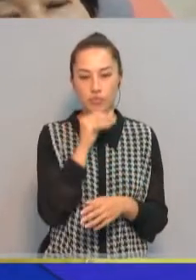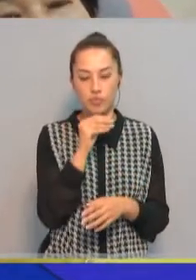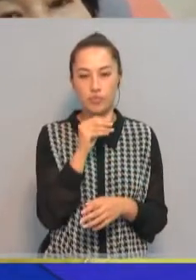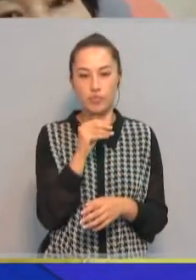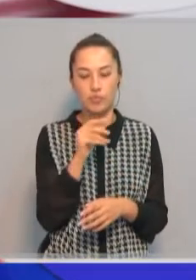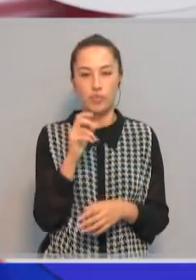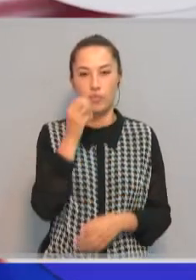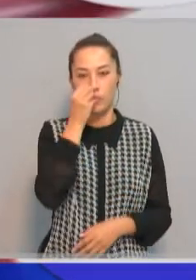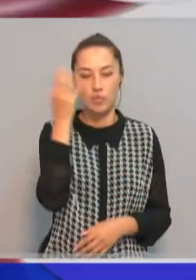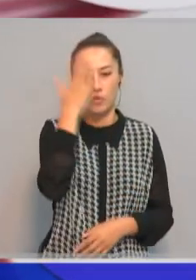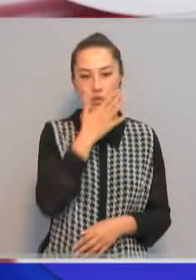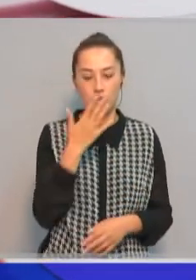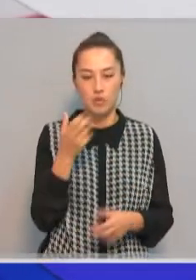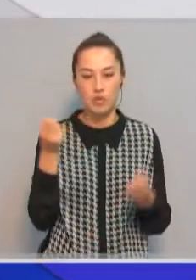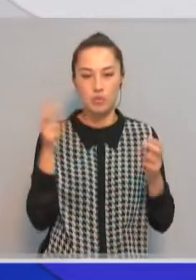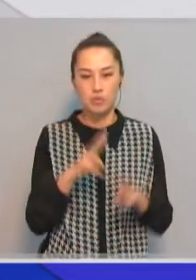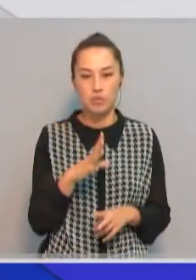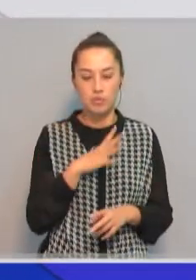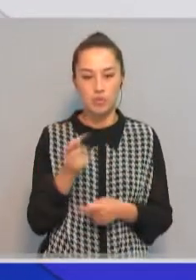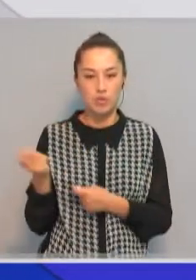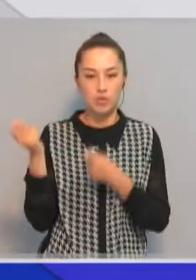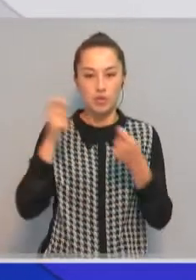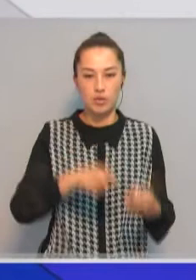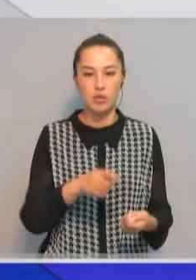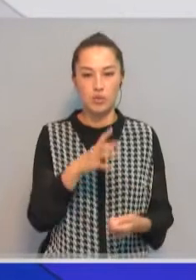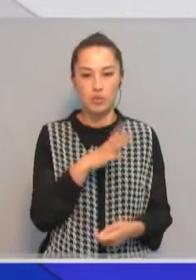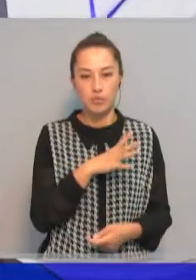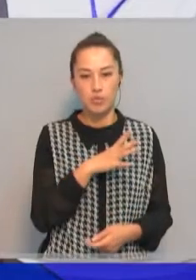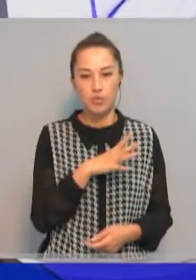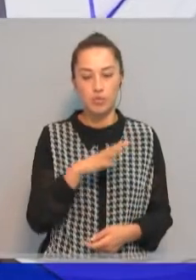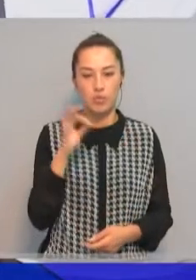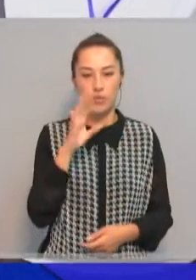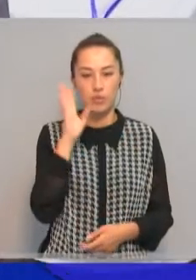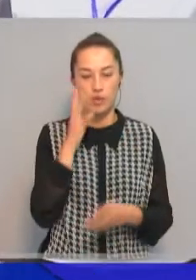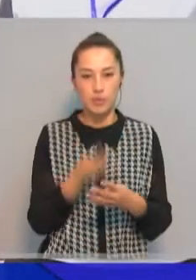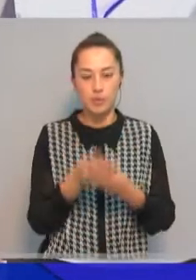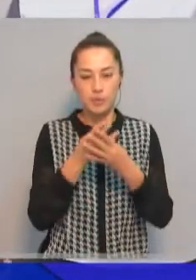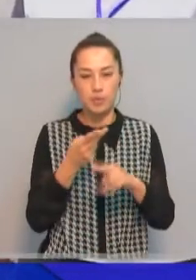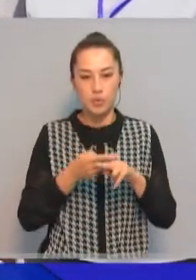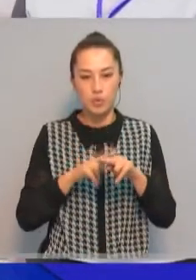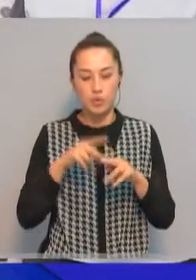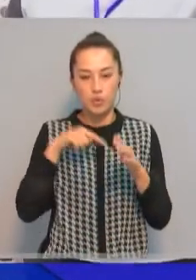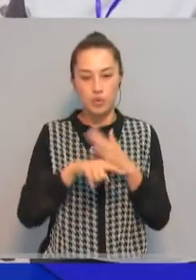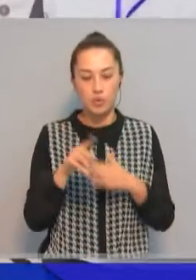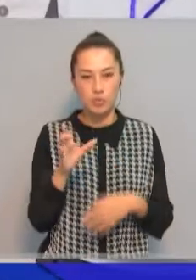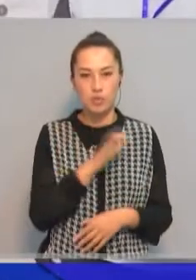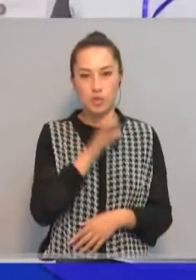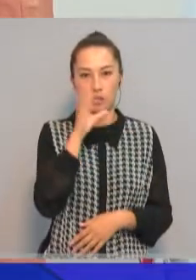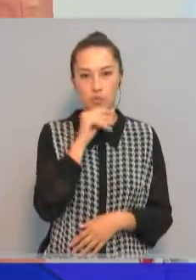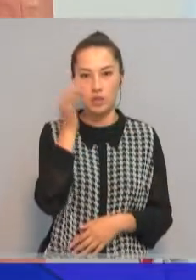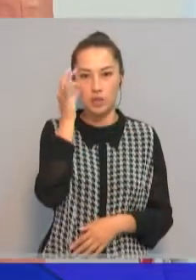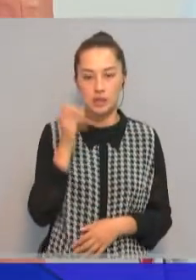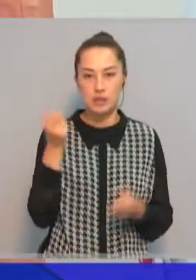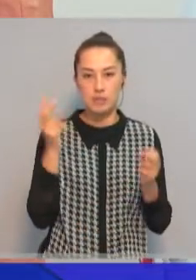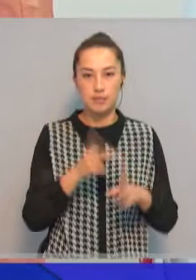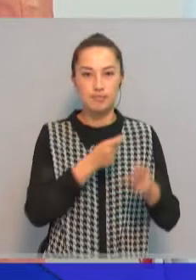көрсету үшін Жапониядан арнайы қондырғы сатылып алынған. Ал суды сүзгіден өткізіп, құрамын байыту үшін Германиядан қосымша